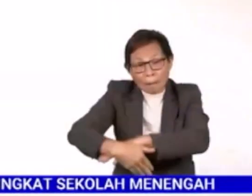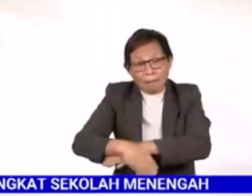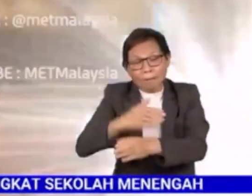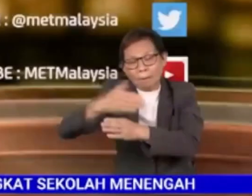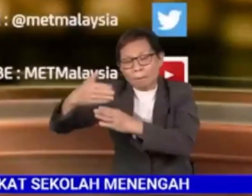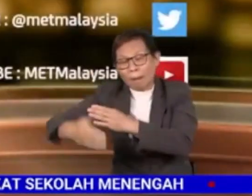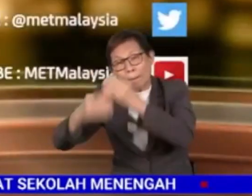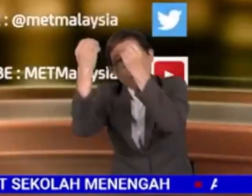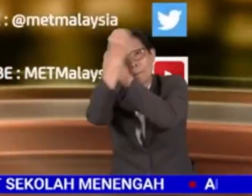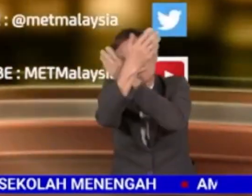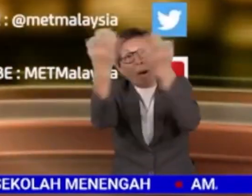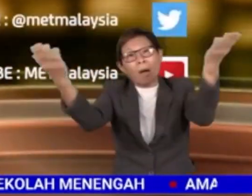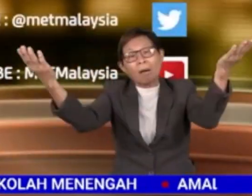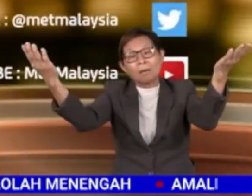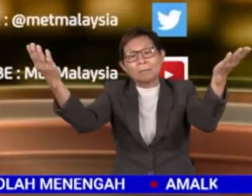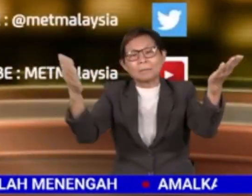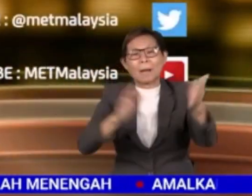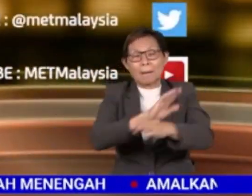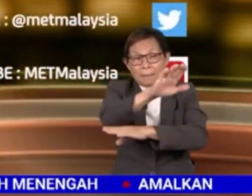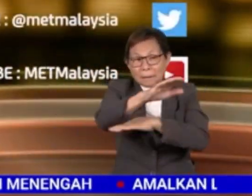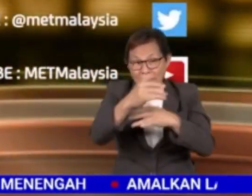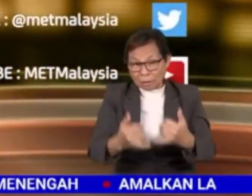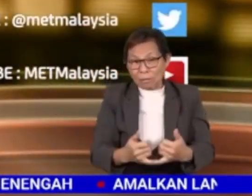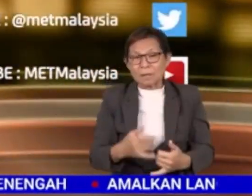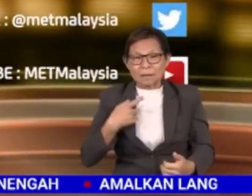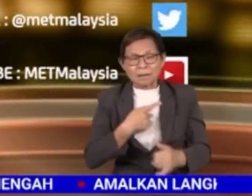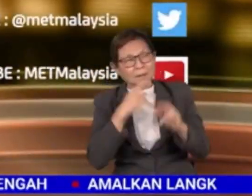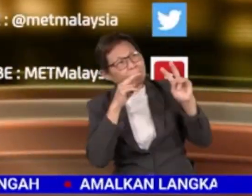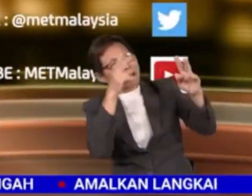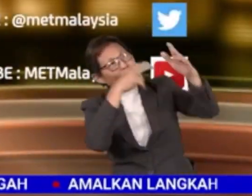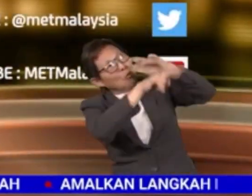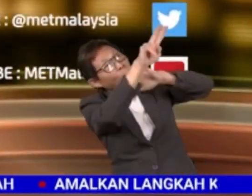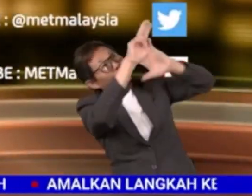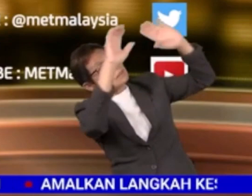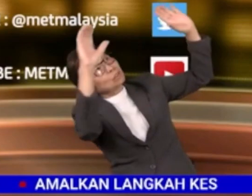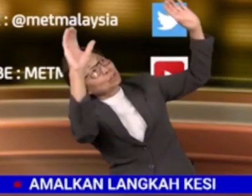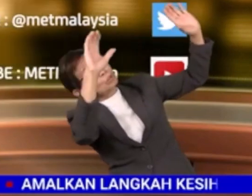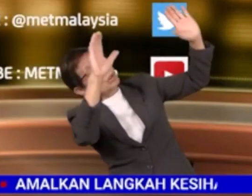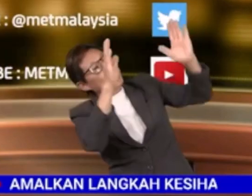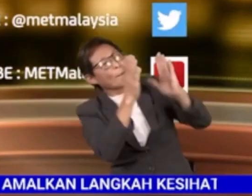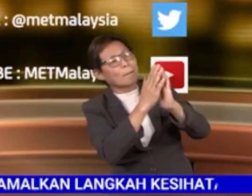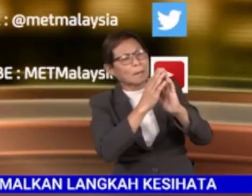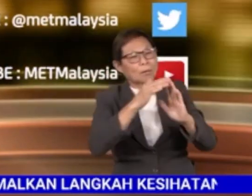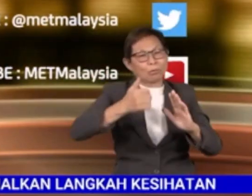Baiklah, sekian sahaja laporan cuaca untuk petang ini. Sekarang kita lihat ramalan cuaca bagi